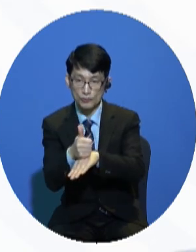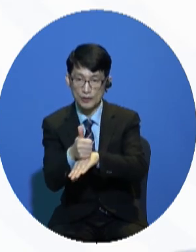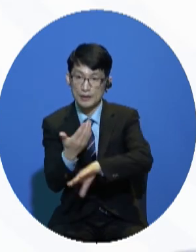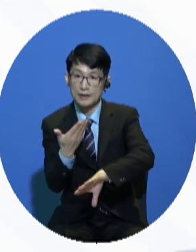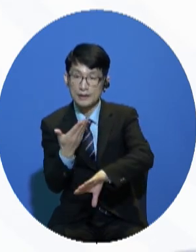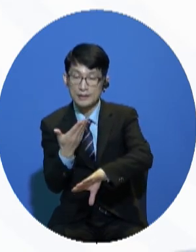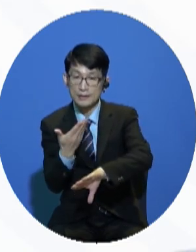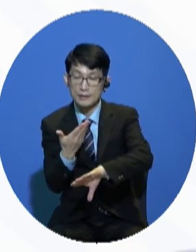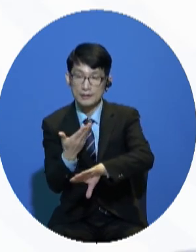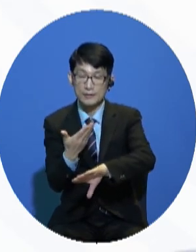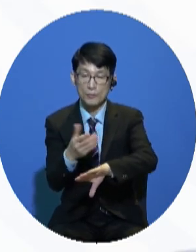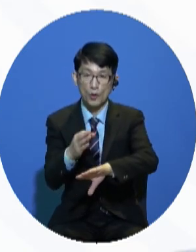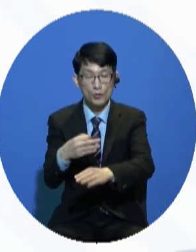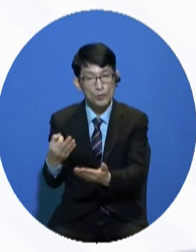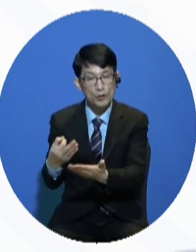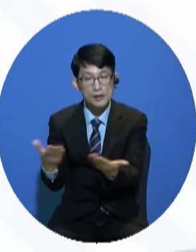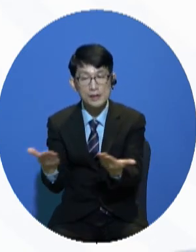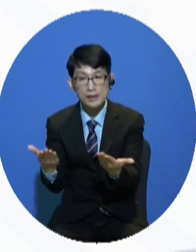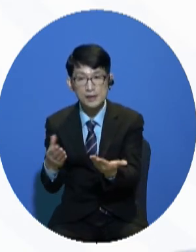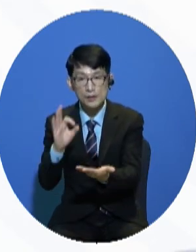호주의 국내 총생산을 증대하는데